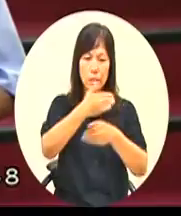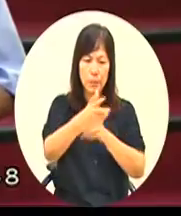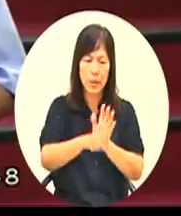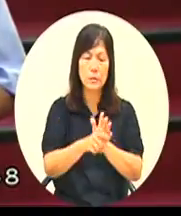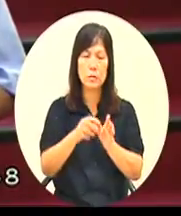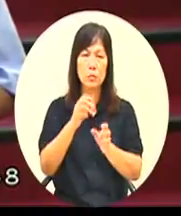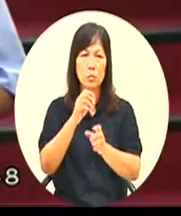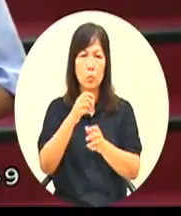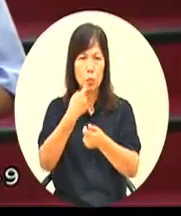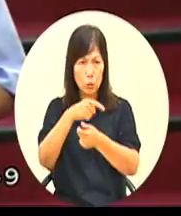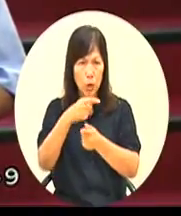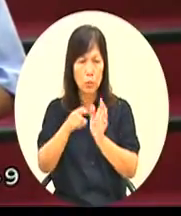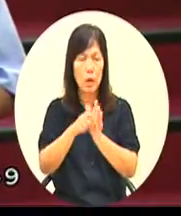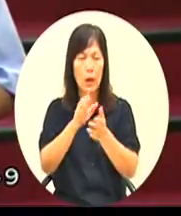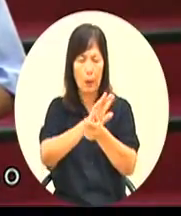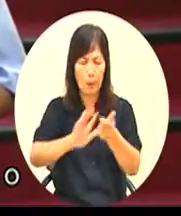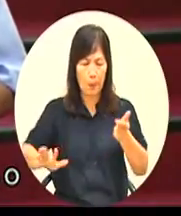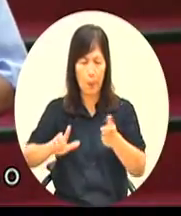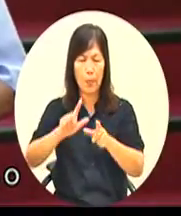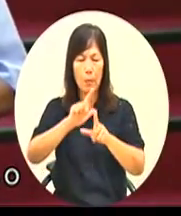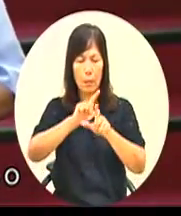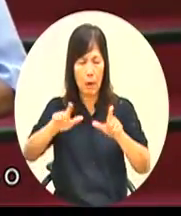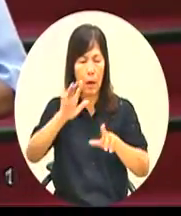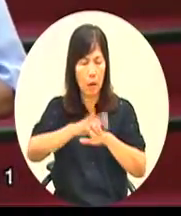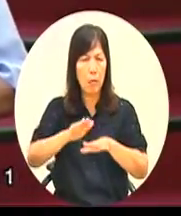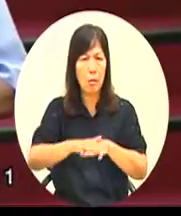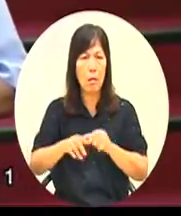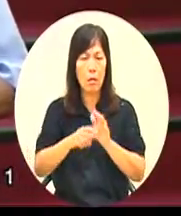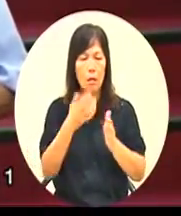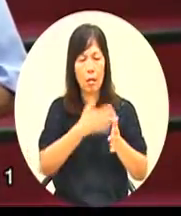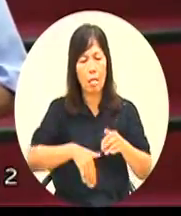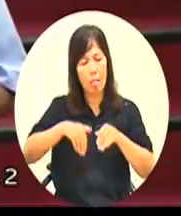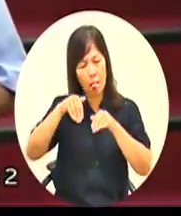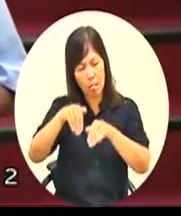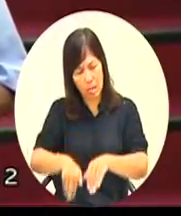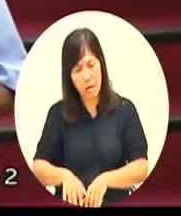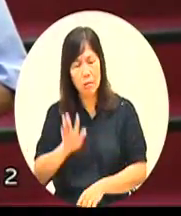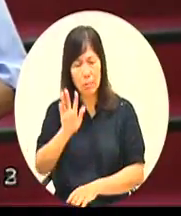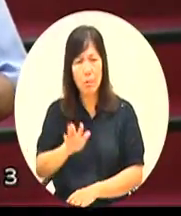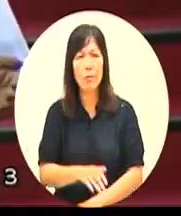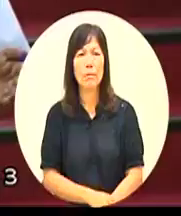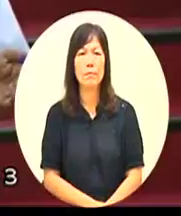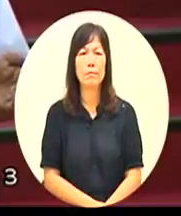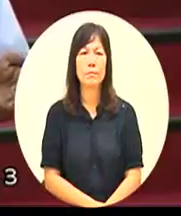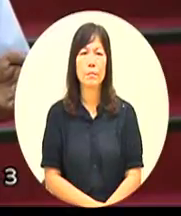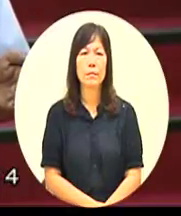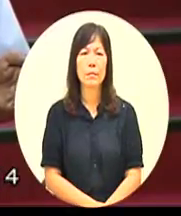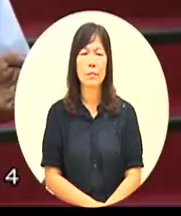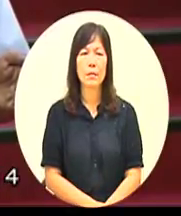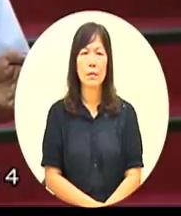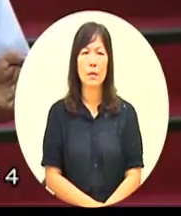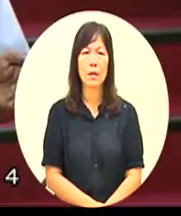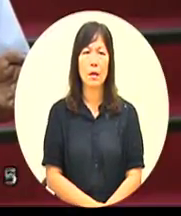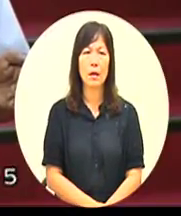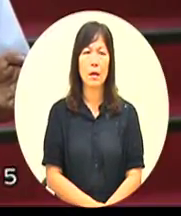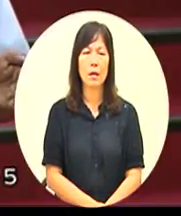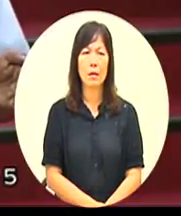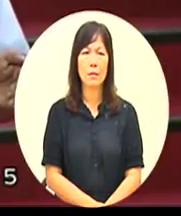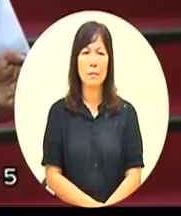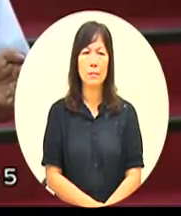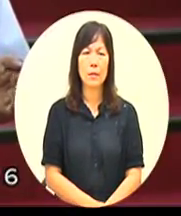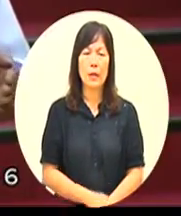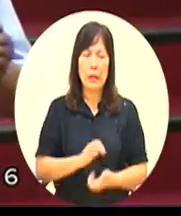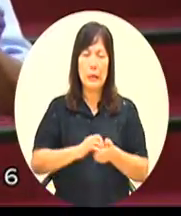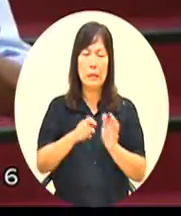营都会影响很大，体力已经不好了嘛，你这样一定要带